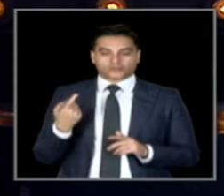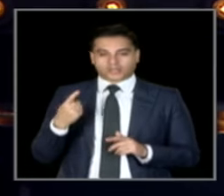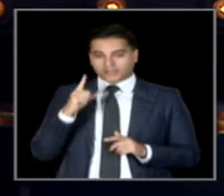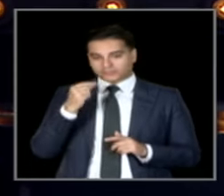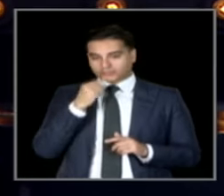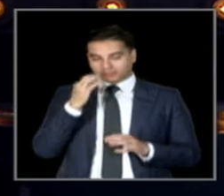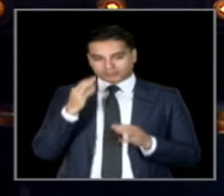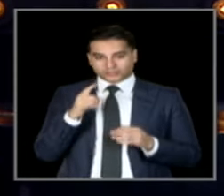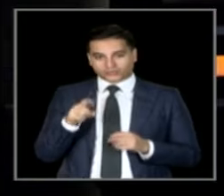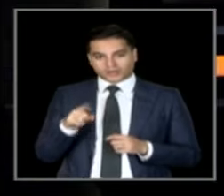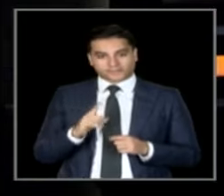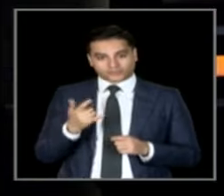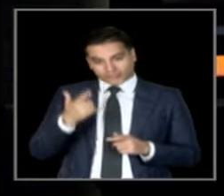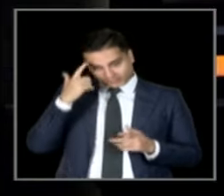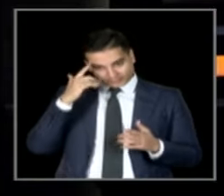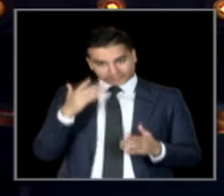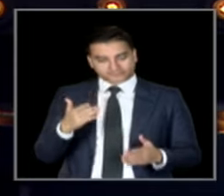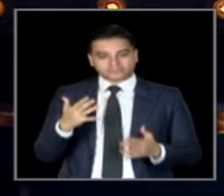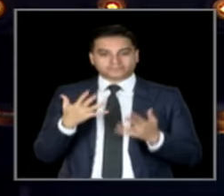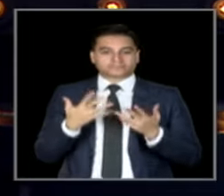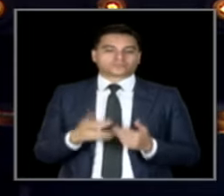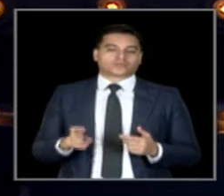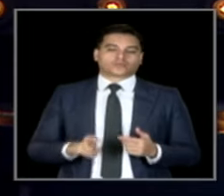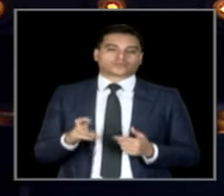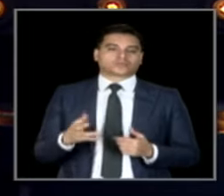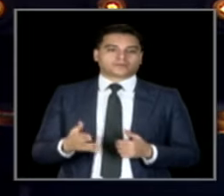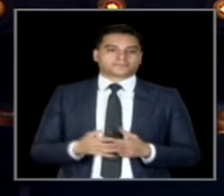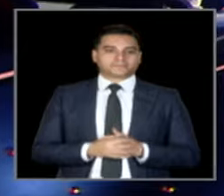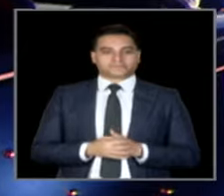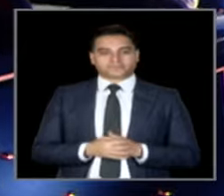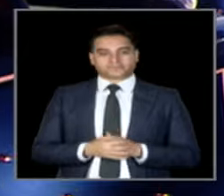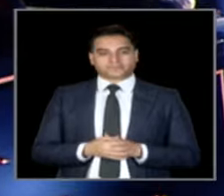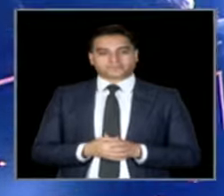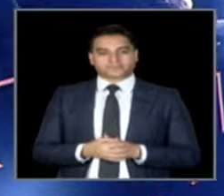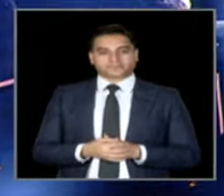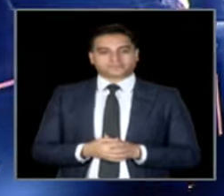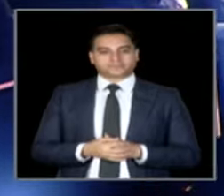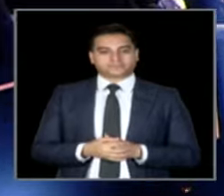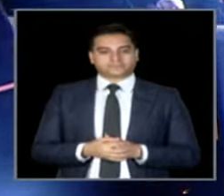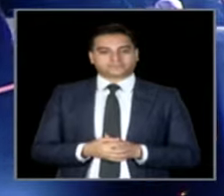والسؤال مش هيبقى سهل. قدرات ذهنية، والسؤال هو